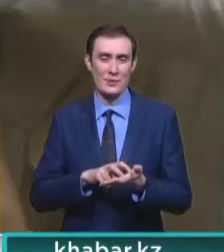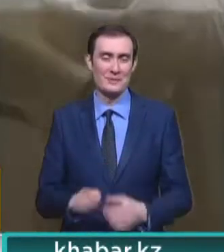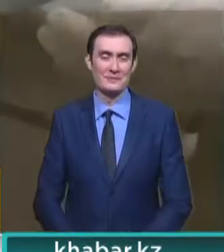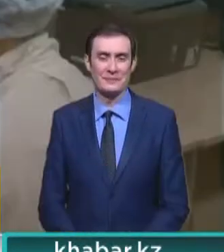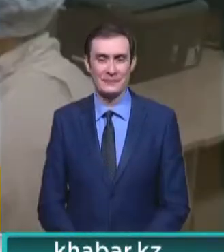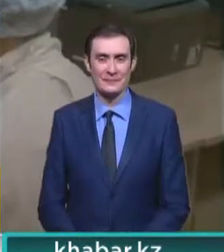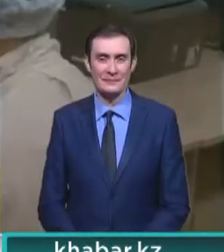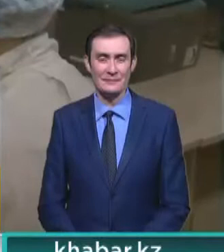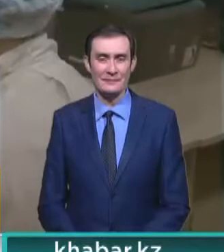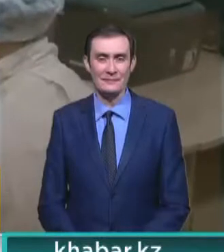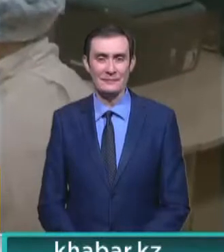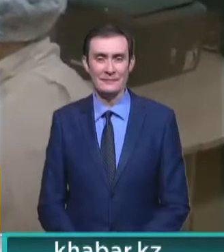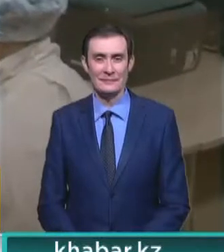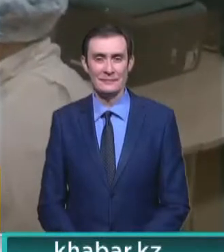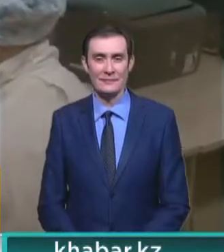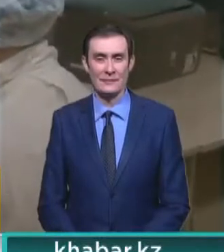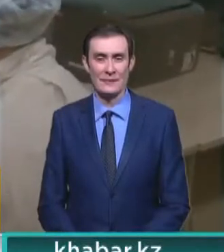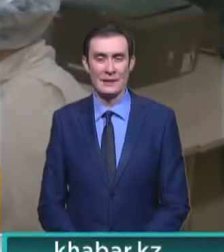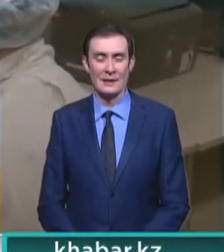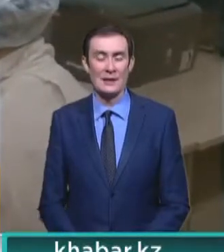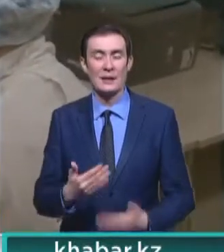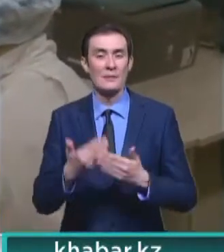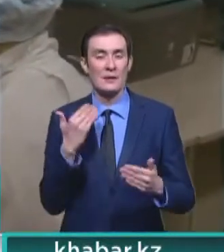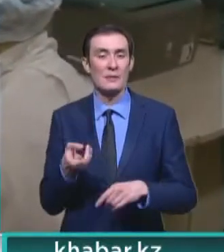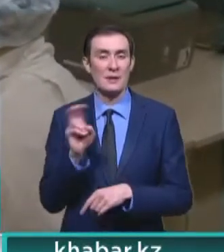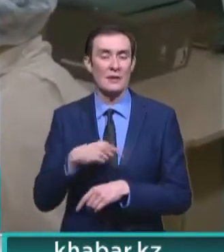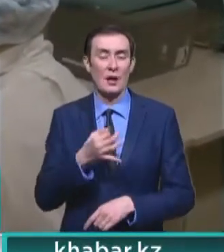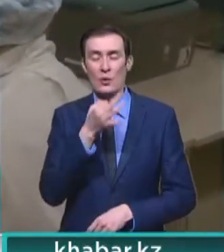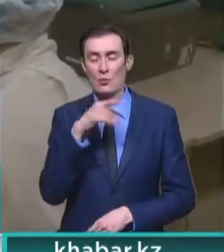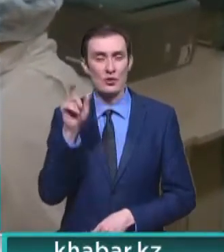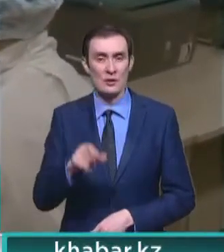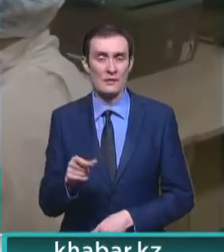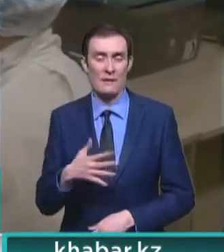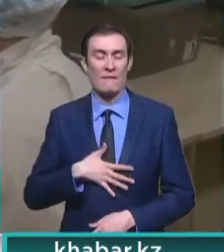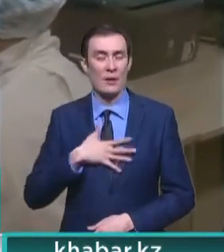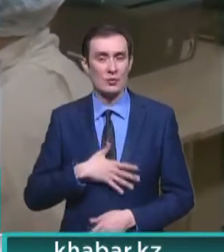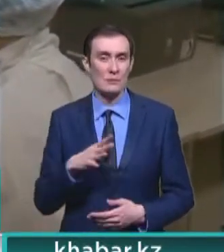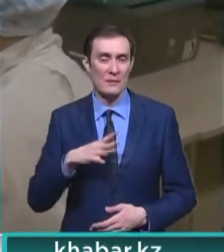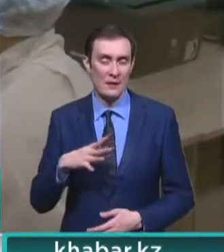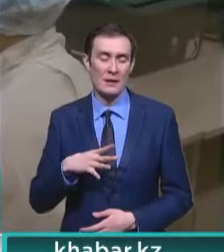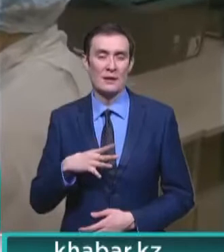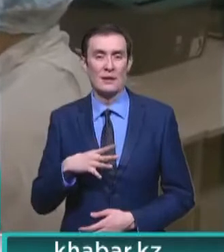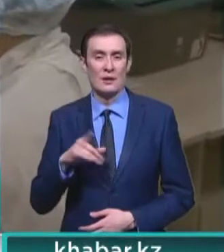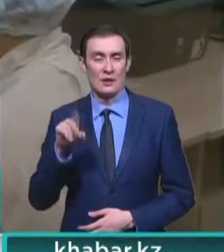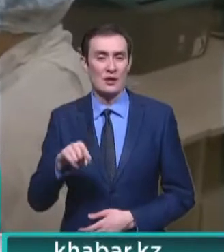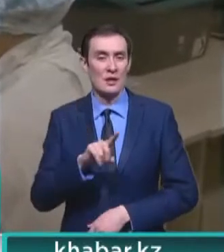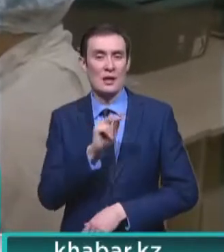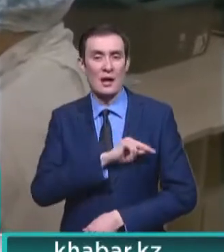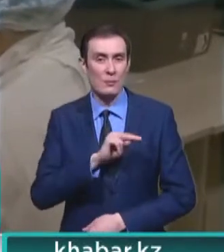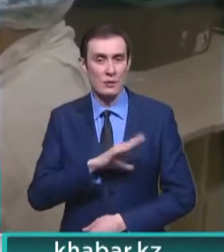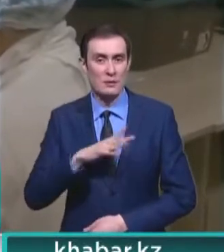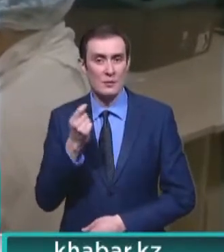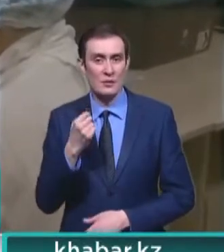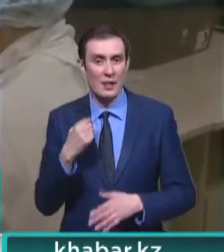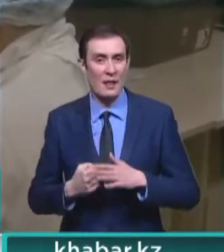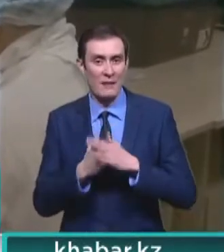я перед тем как прийти как любой человек очень волновался даже была на работе была там где нет